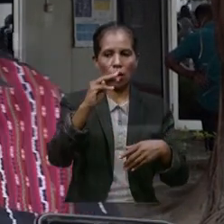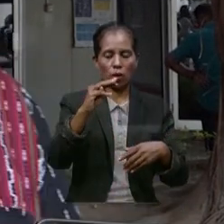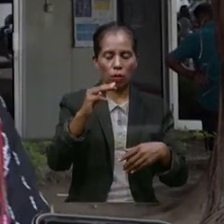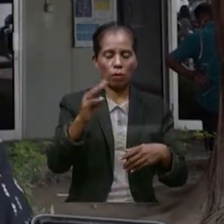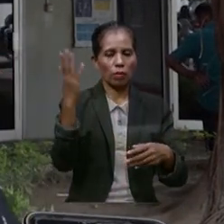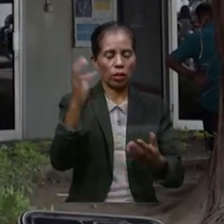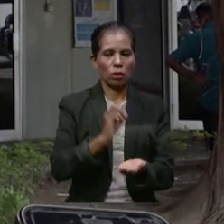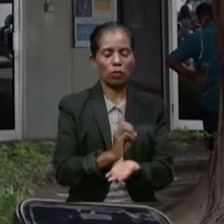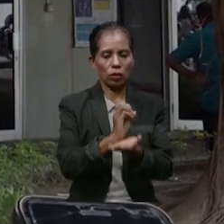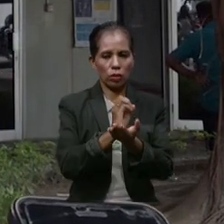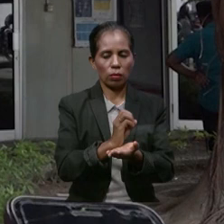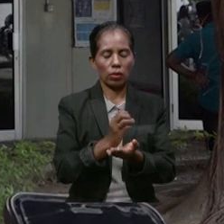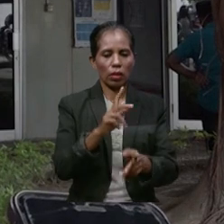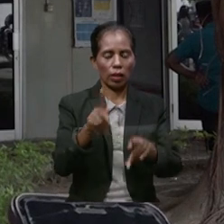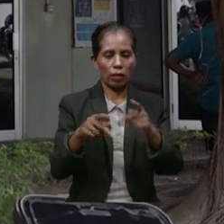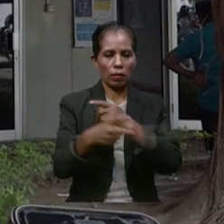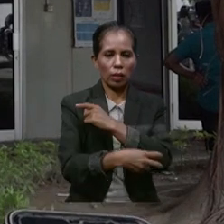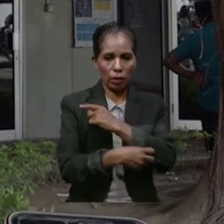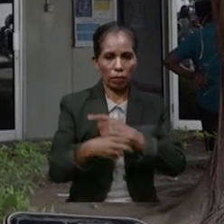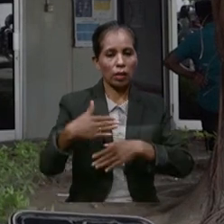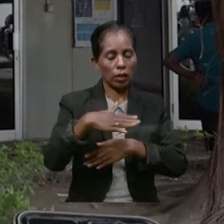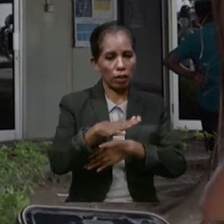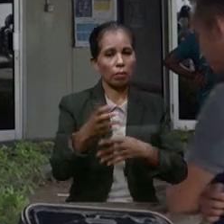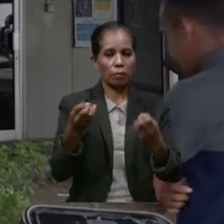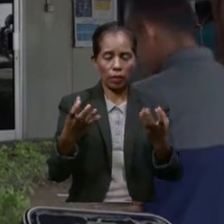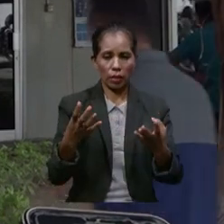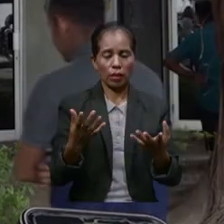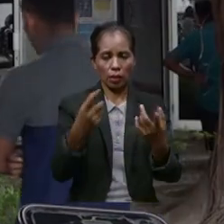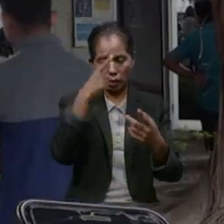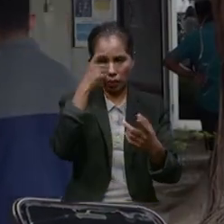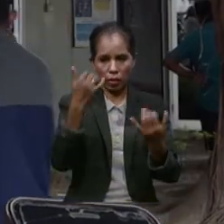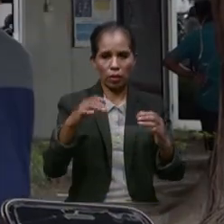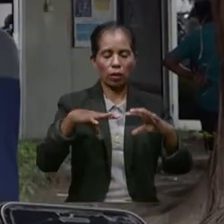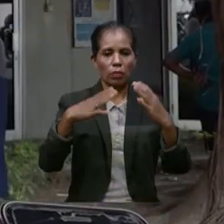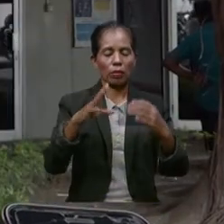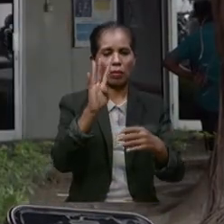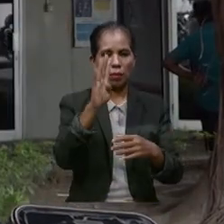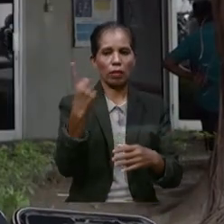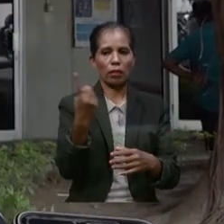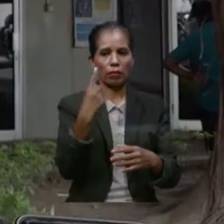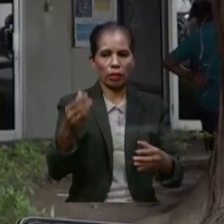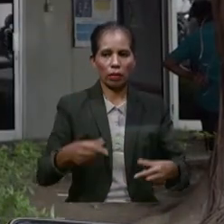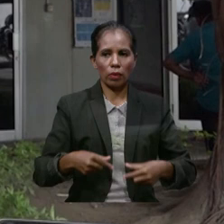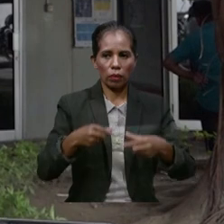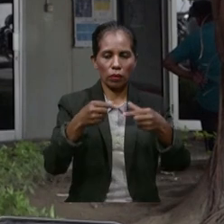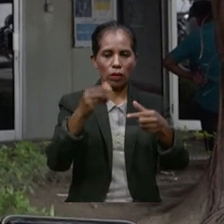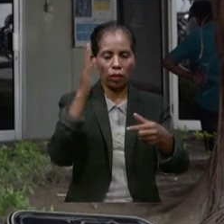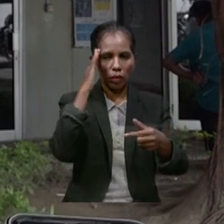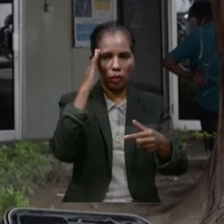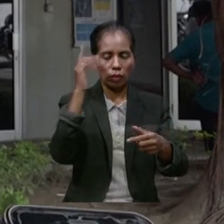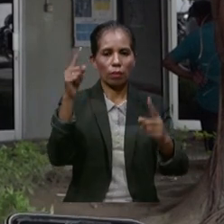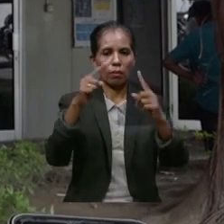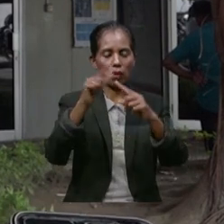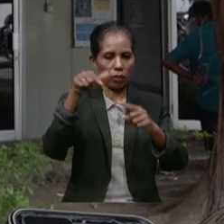ikusi acontece tamere ne maka han san kum sang be sempre fo hanoi mba iha